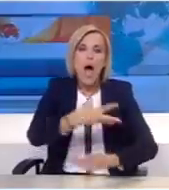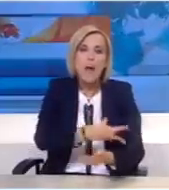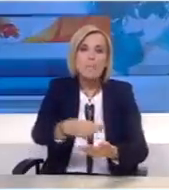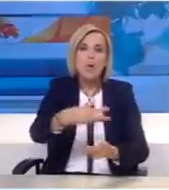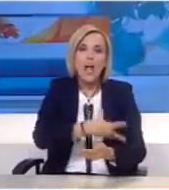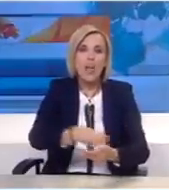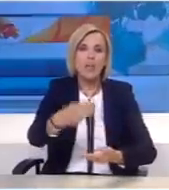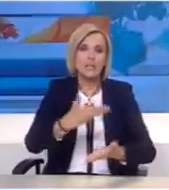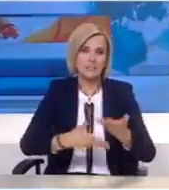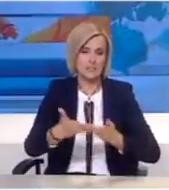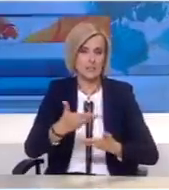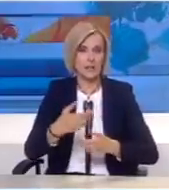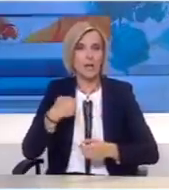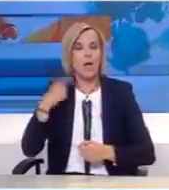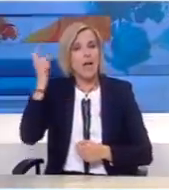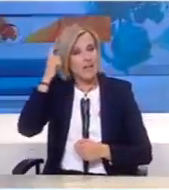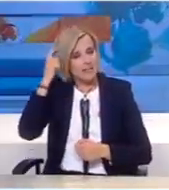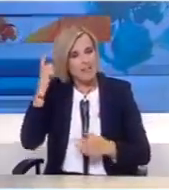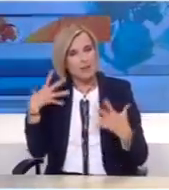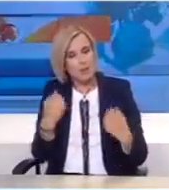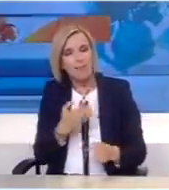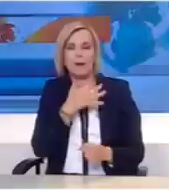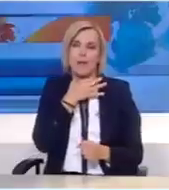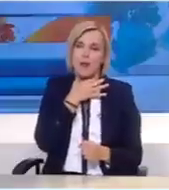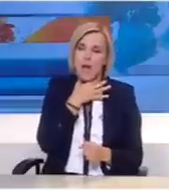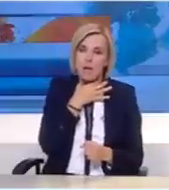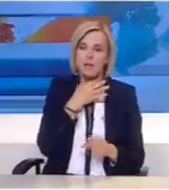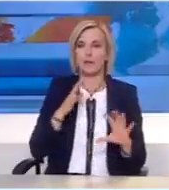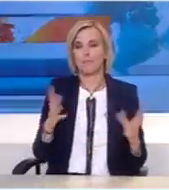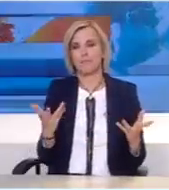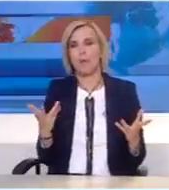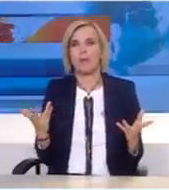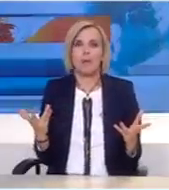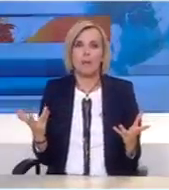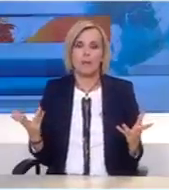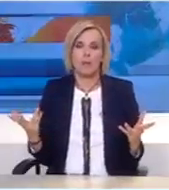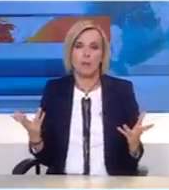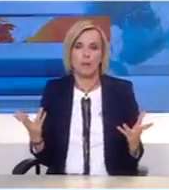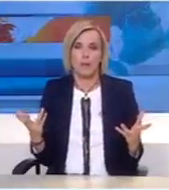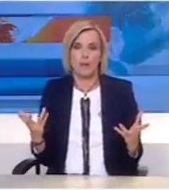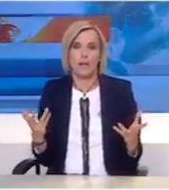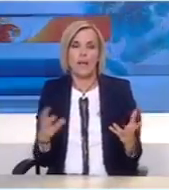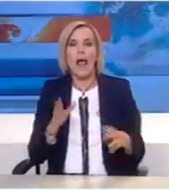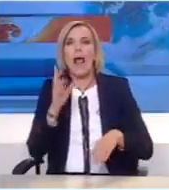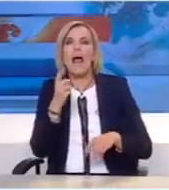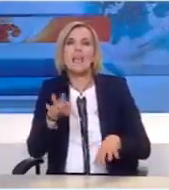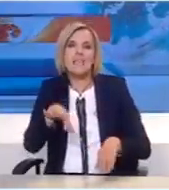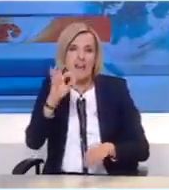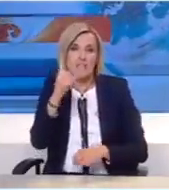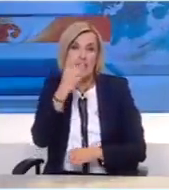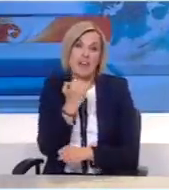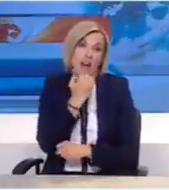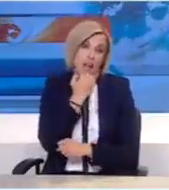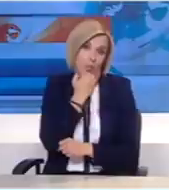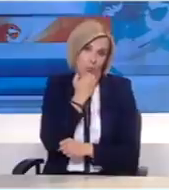εξελίσσονται. Αντιλαμβάνομαι την ανάγκη να υπάρχει οπωσδήποτε κάτι μεμπτό γύρω από όλο αυτό. Αλλά